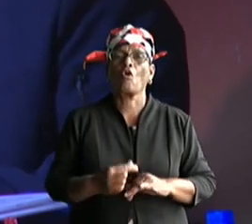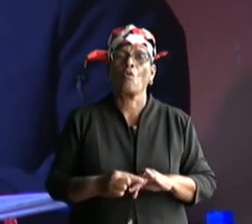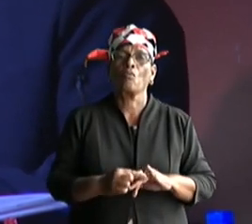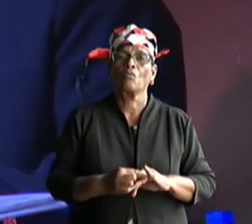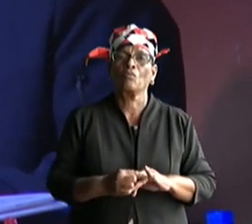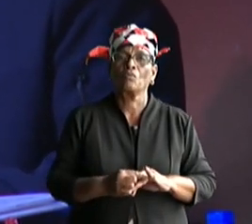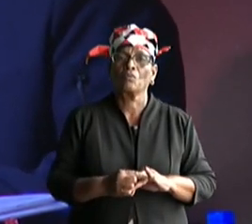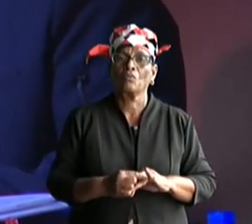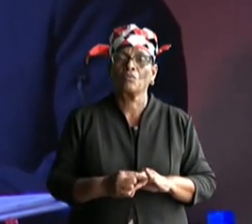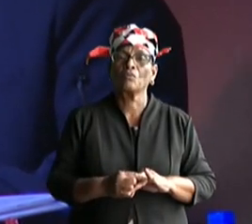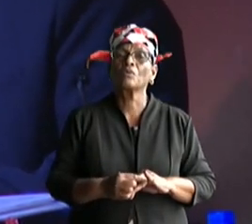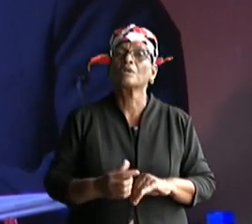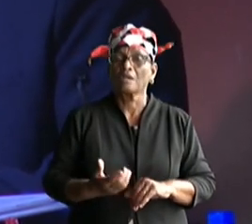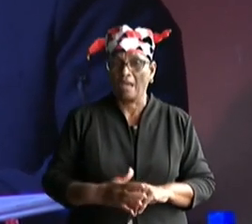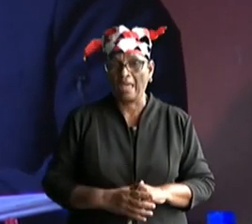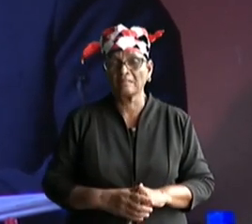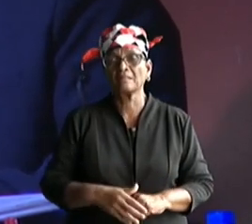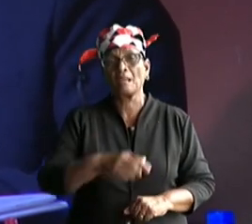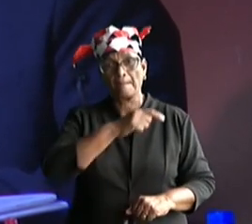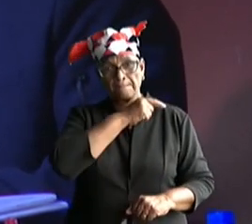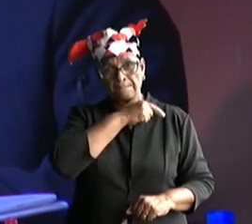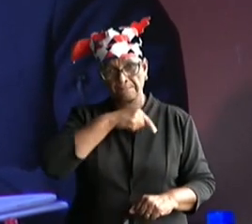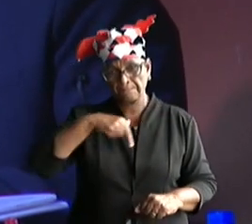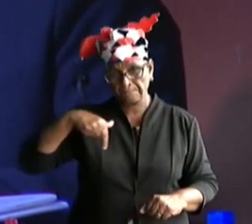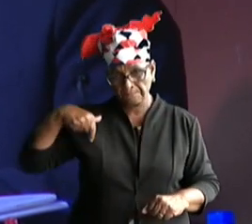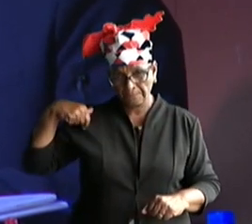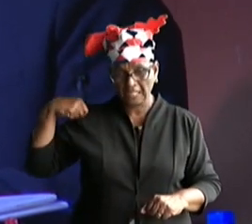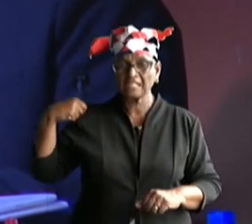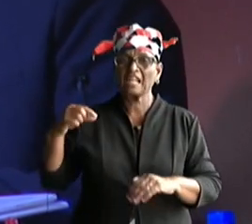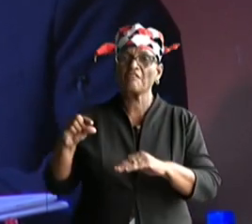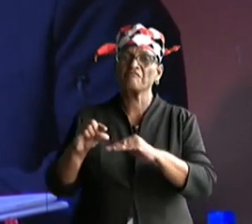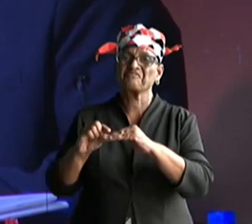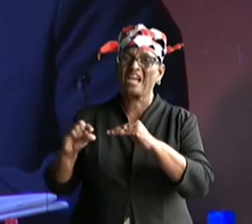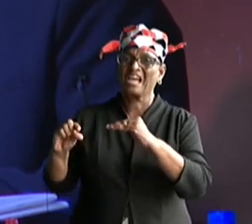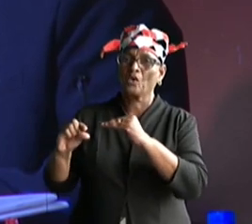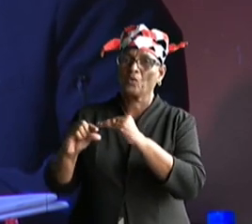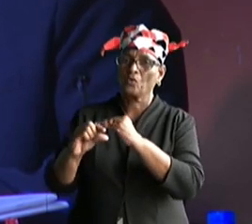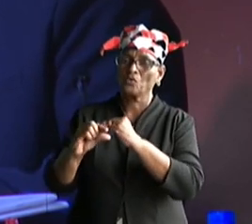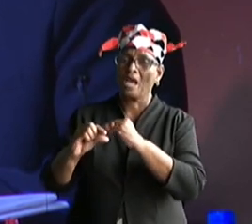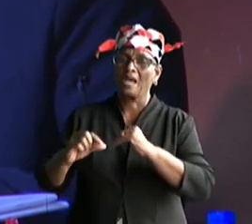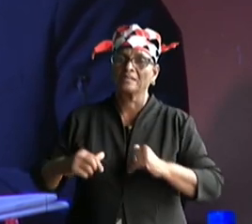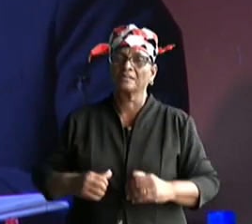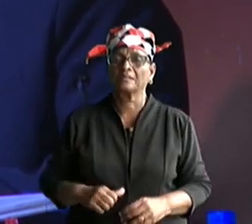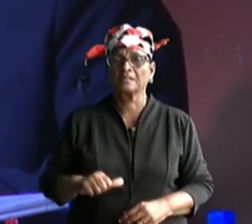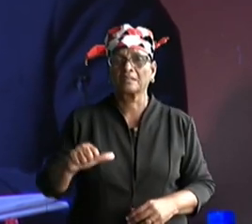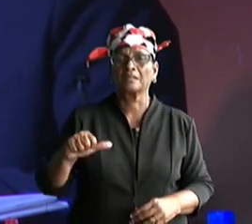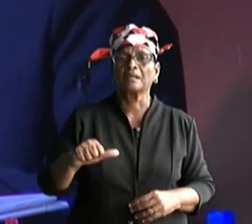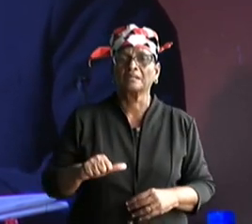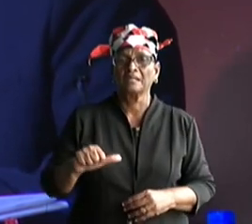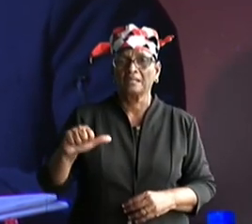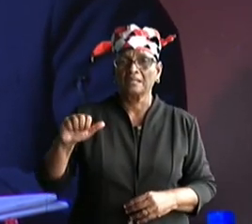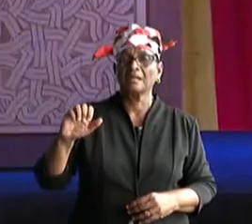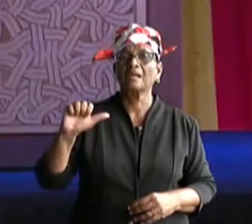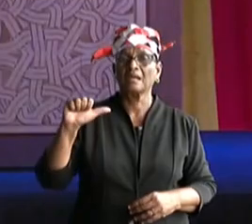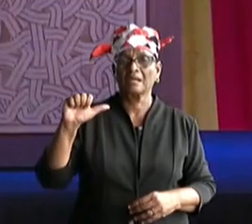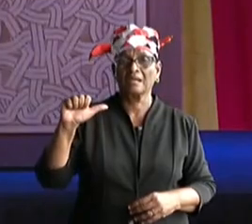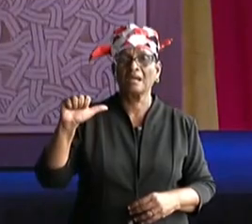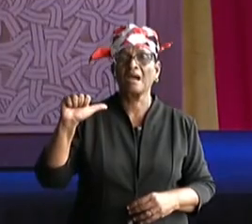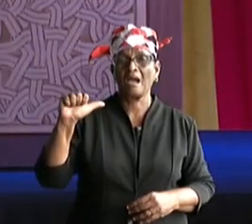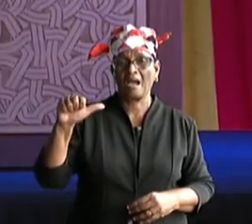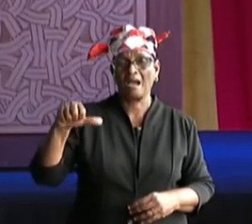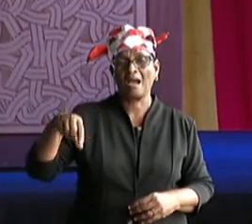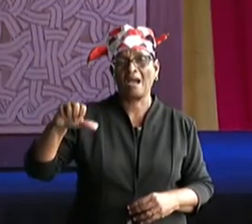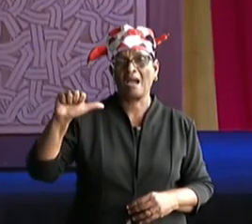de president van de Coöperatieve Republiek Guyana, zijn excellentie dokter Mohamed Irfan Ali